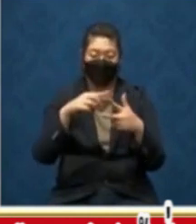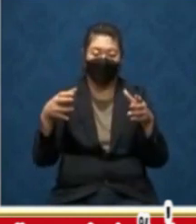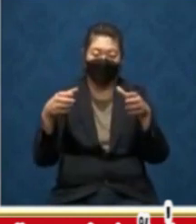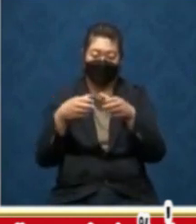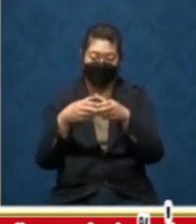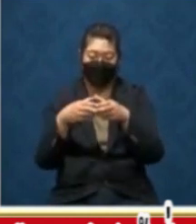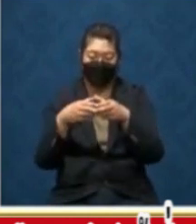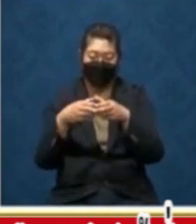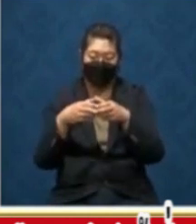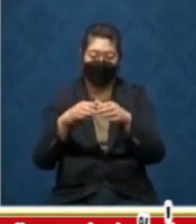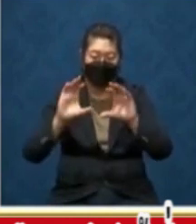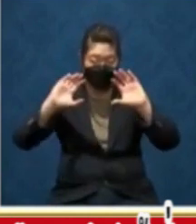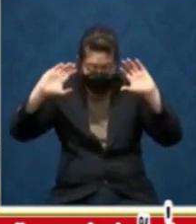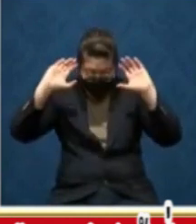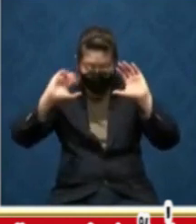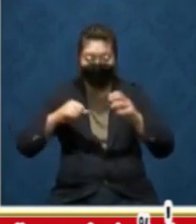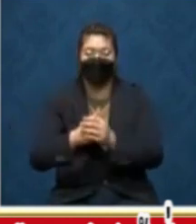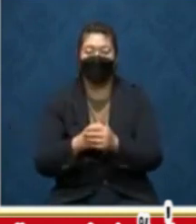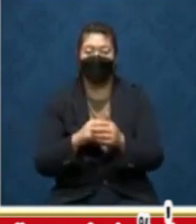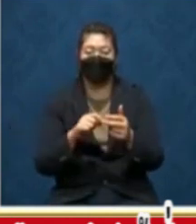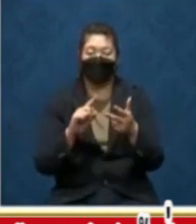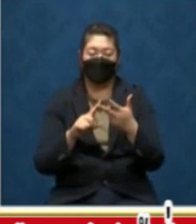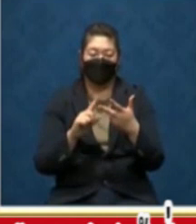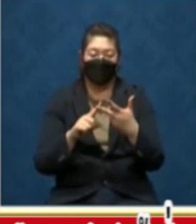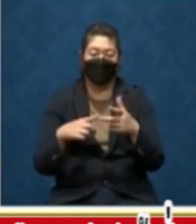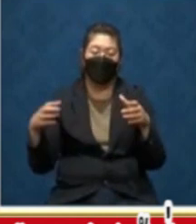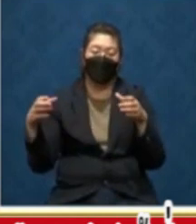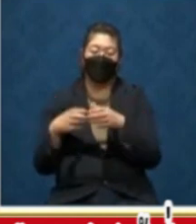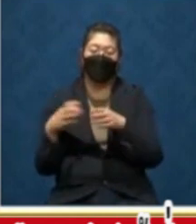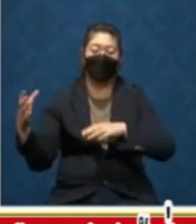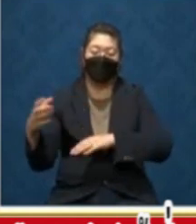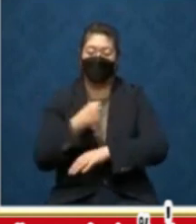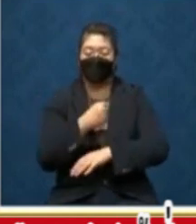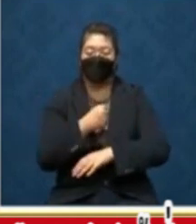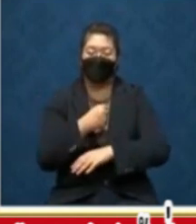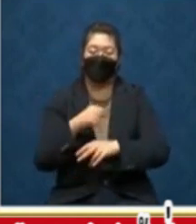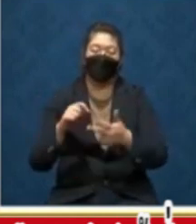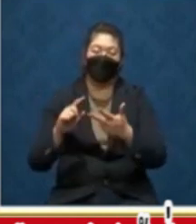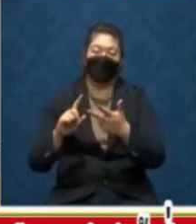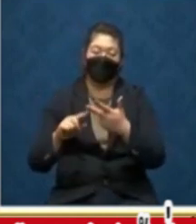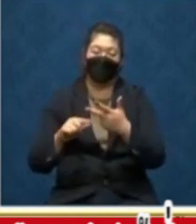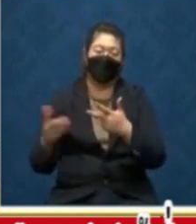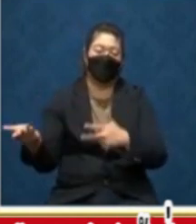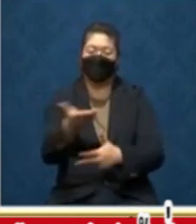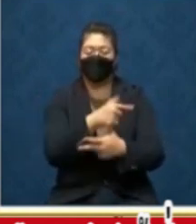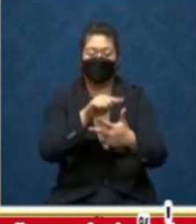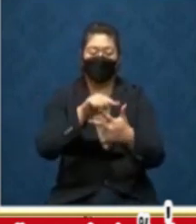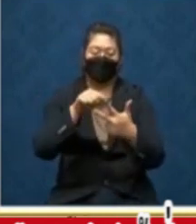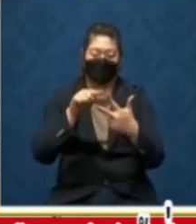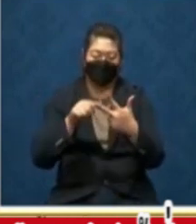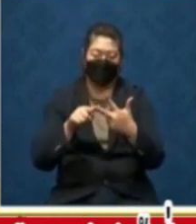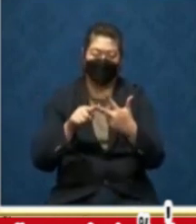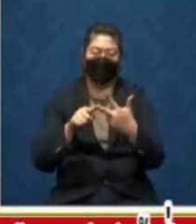ต้องฟัง 3คณะพรรคการเมืองทั้งหลายคือข้อ 3เขาเรียกร้องนี่ทุกคนฟัง